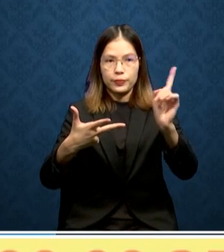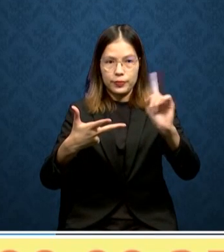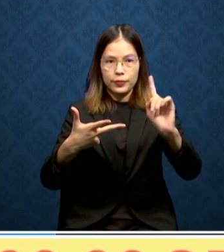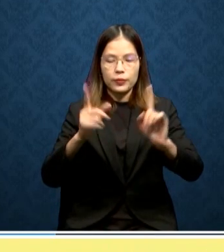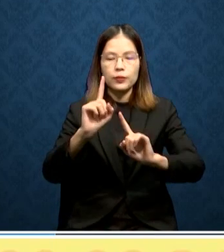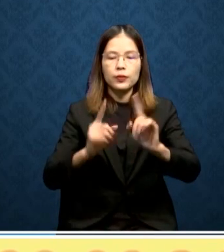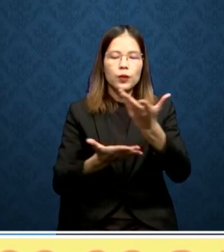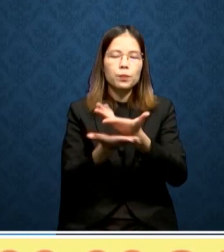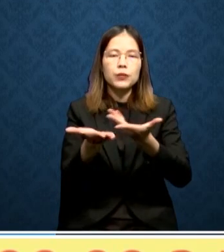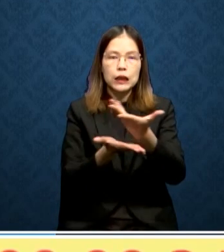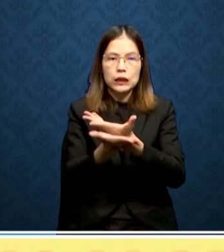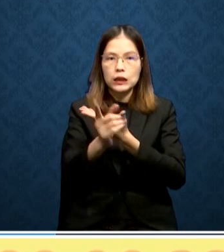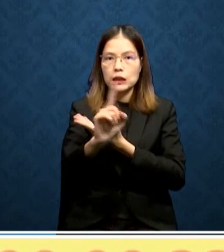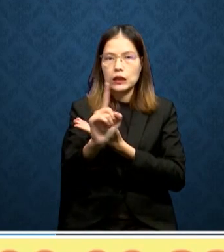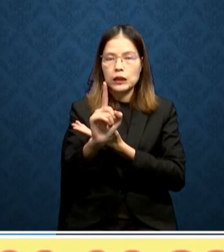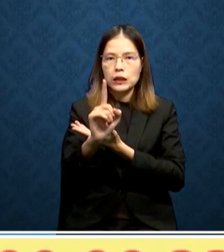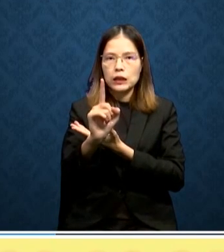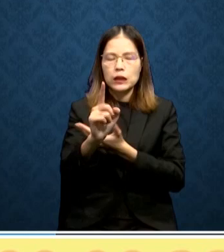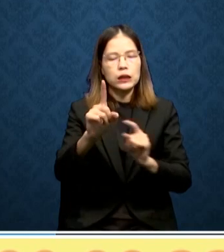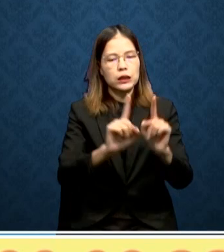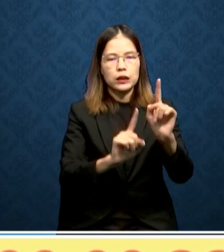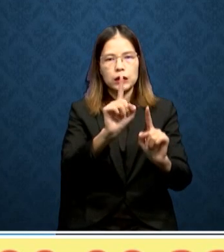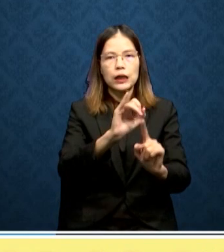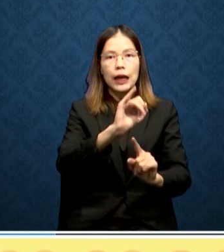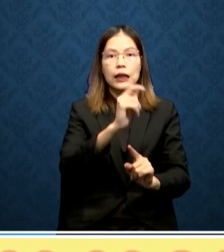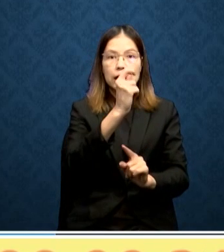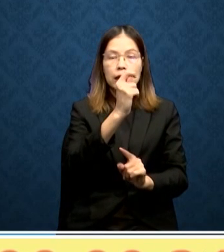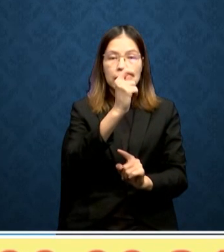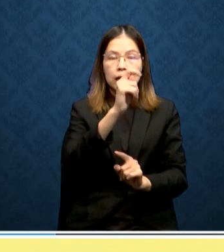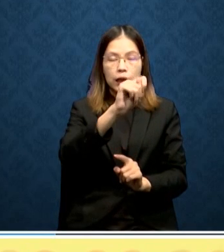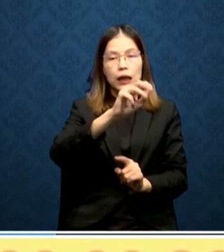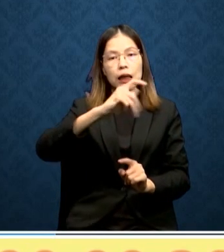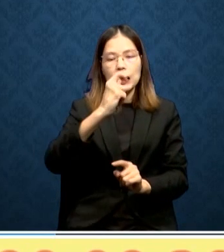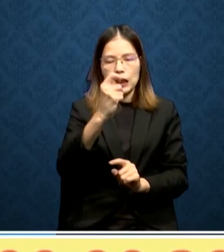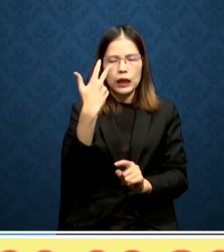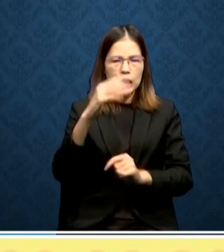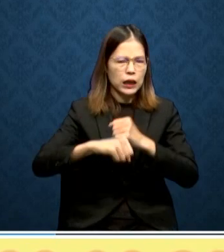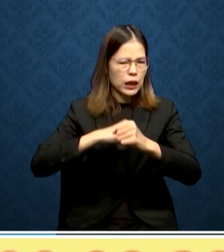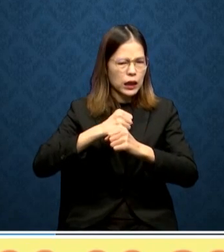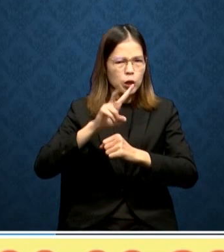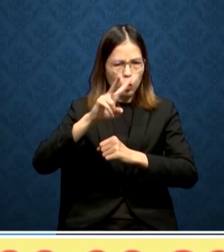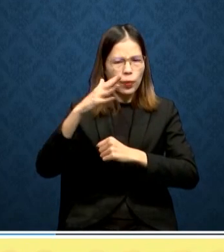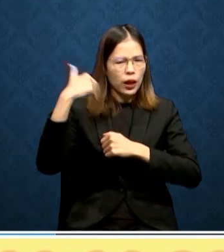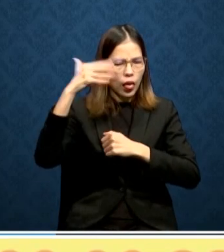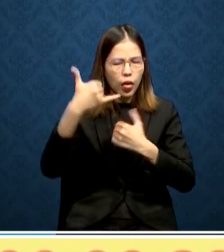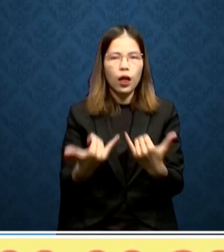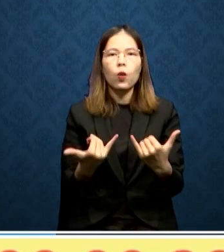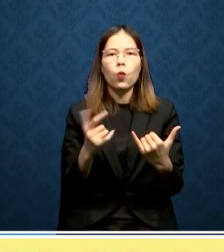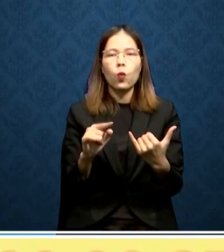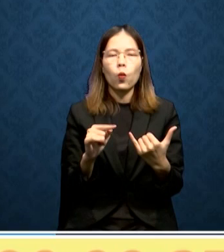จารณานะคะจากผลการประเมิน ITA ที่ผ่านมา2ปีมีงบประมาณ